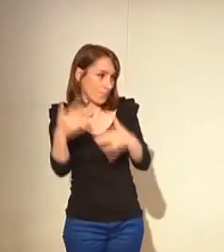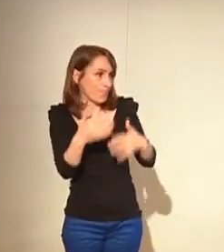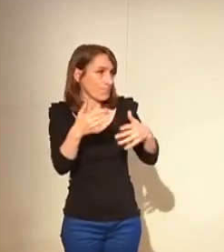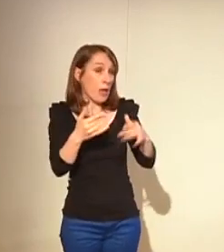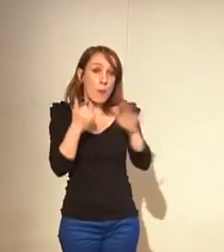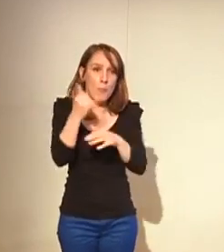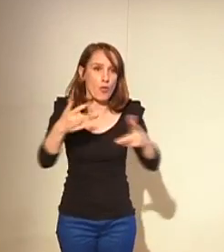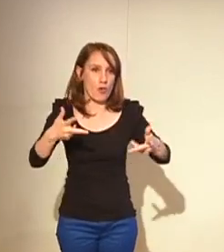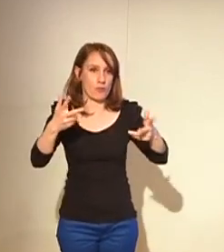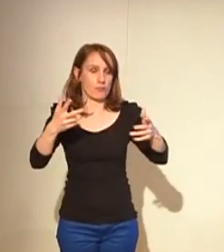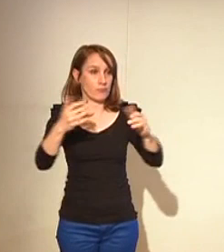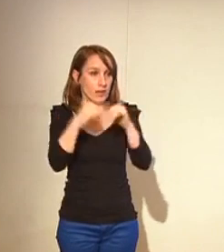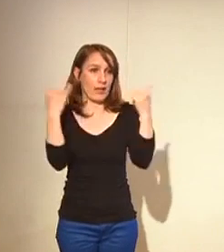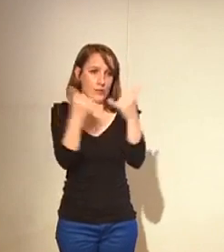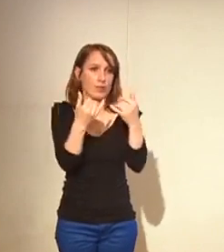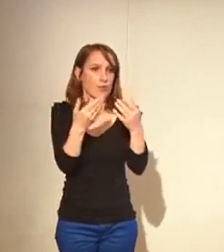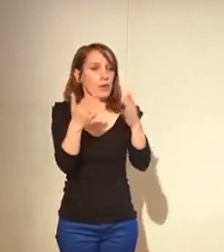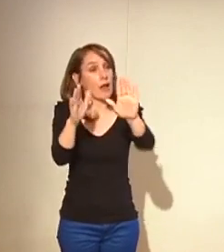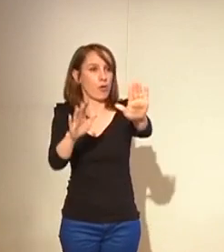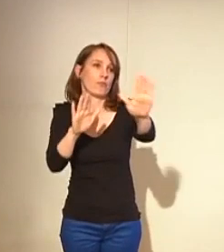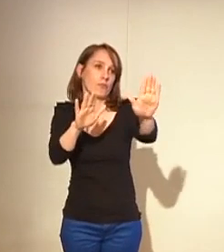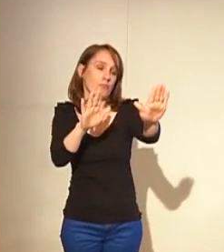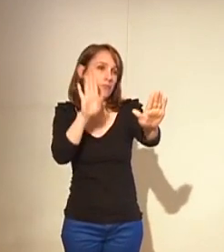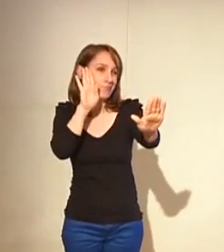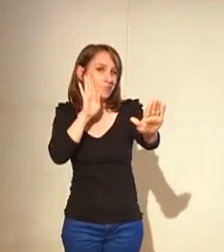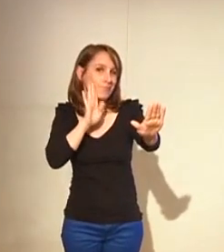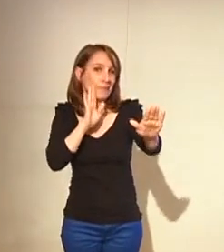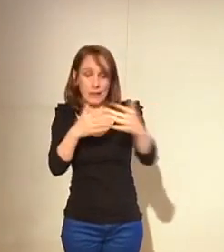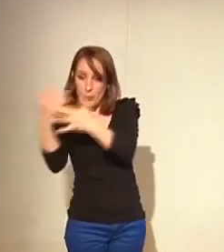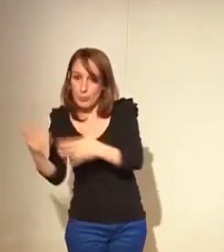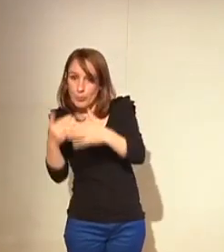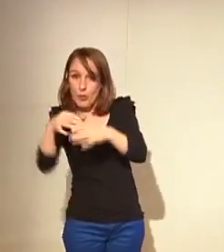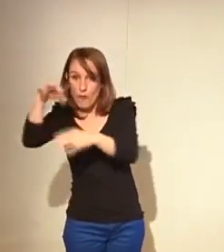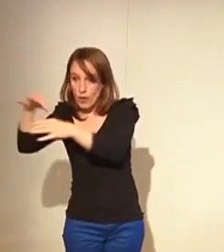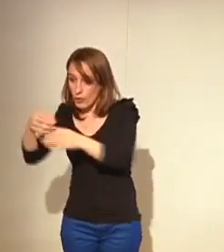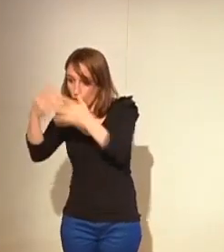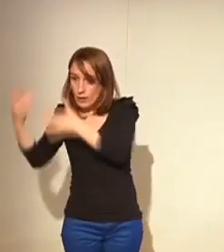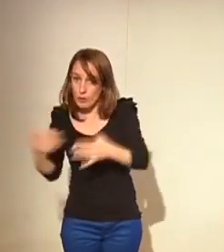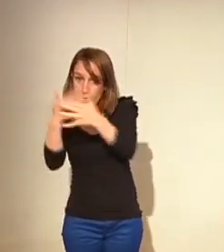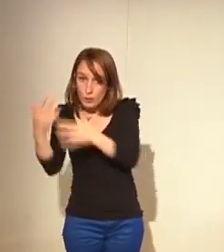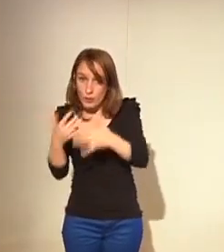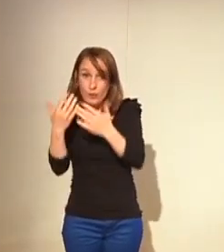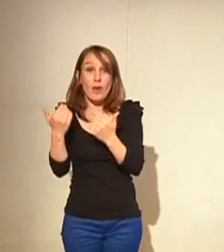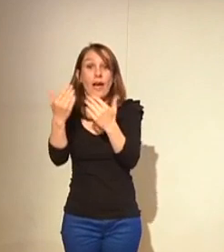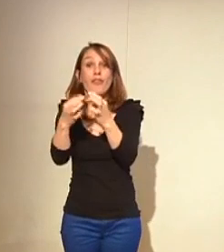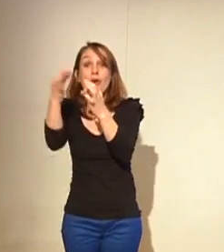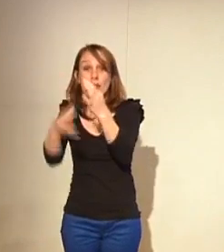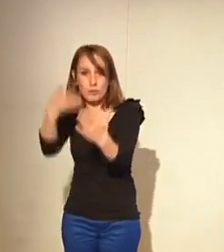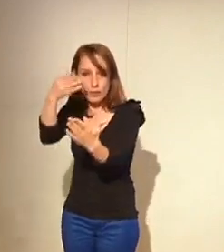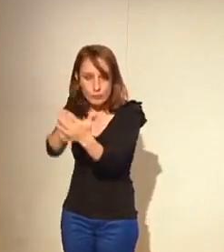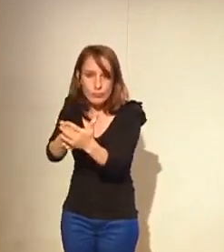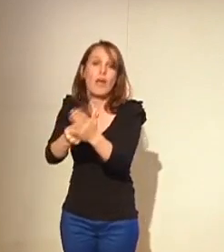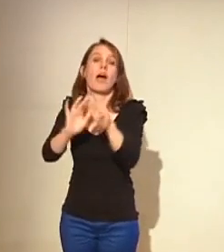ai il vaut mieux donc il faut attendre le dépoillement pour avant de avant de